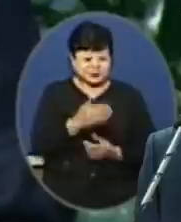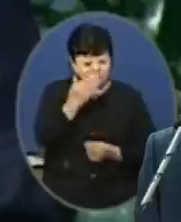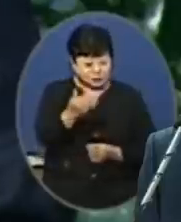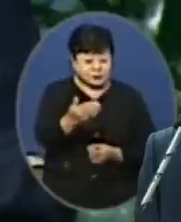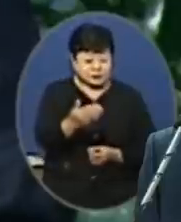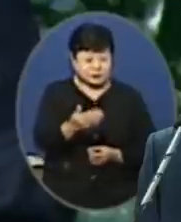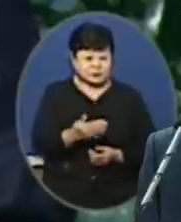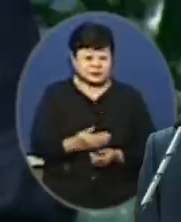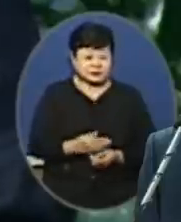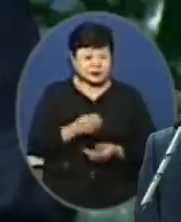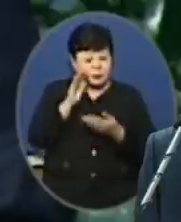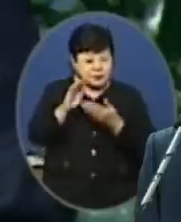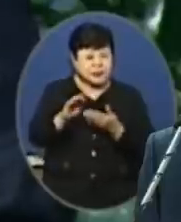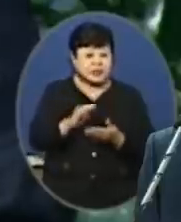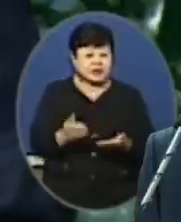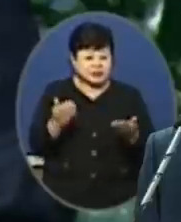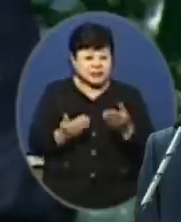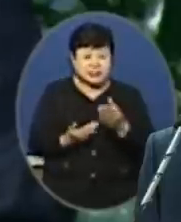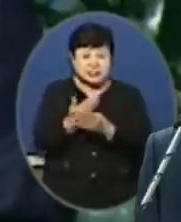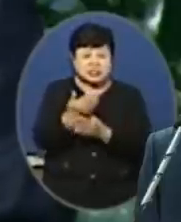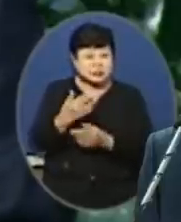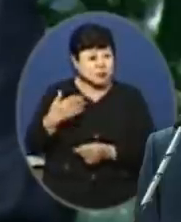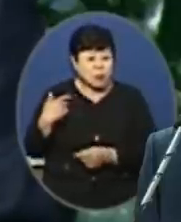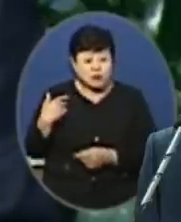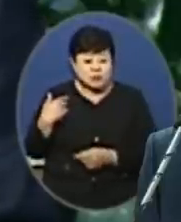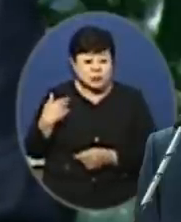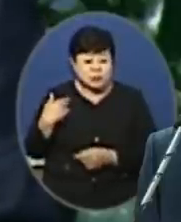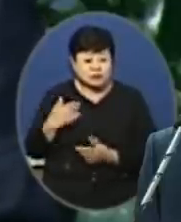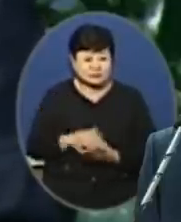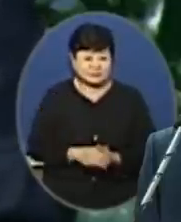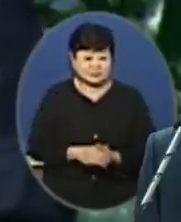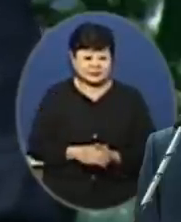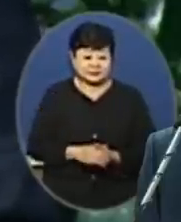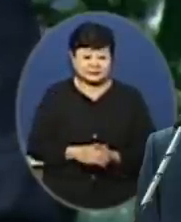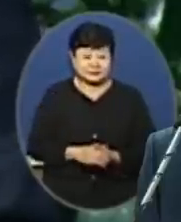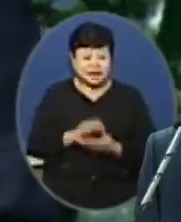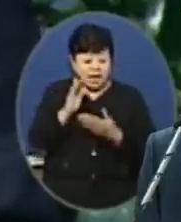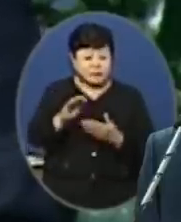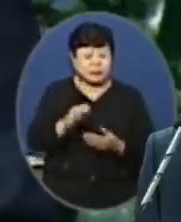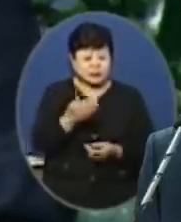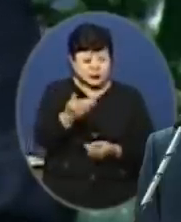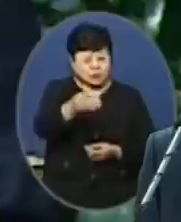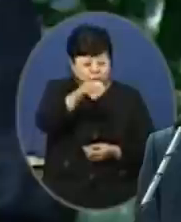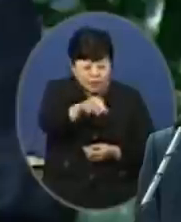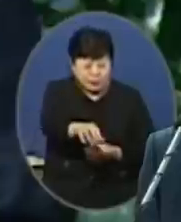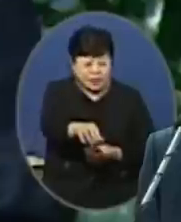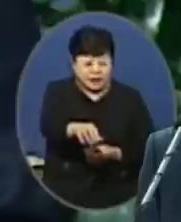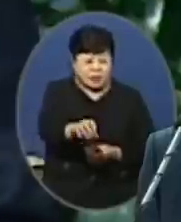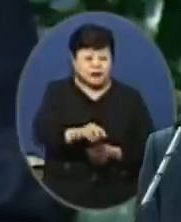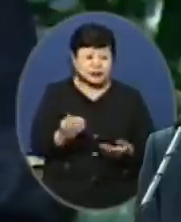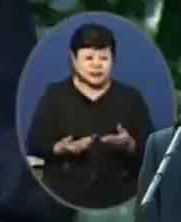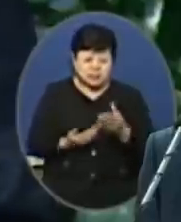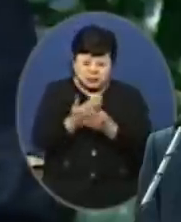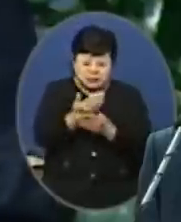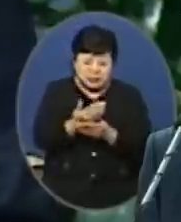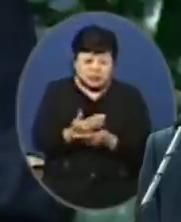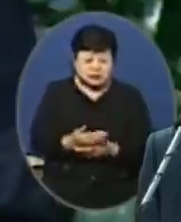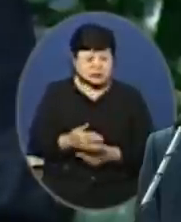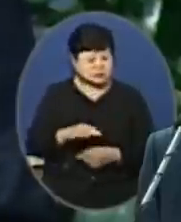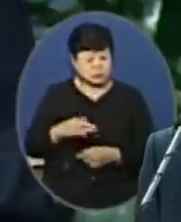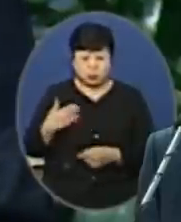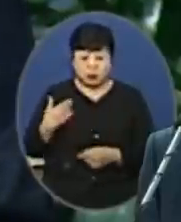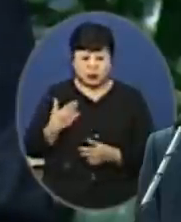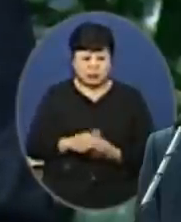여러분은 여러분의 미래에 어떠한 일이 일어날지 모르지요? 장차 여러분에게 어떤 일이 일어날지 전혀 모르지